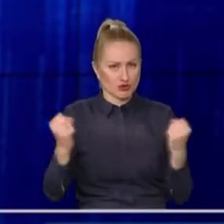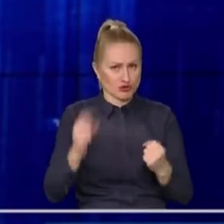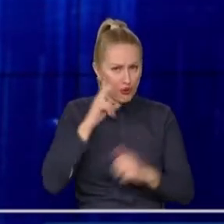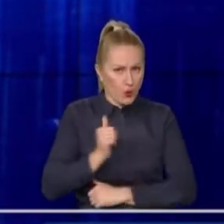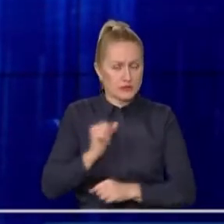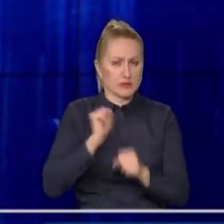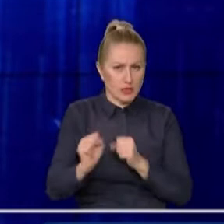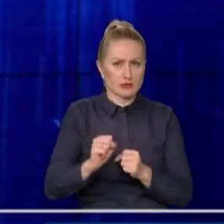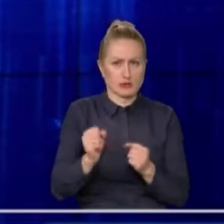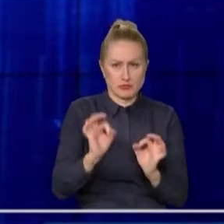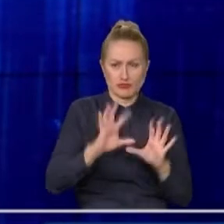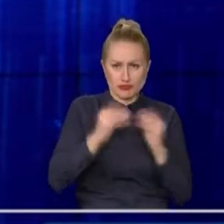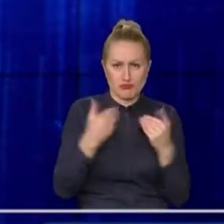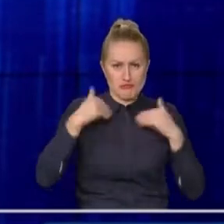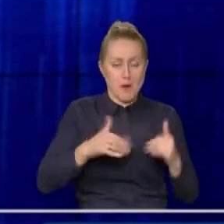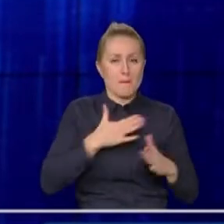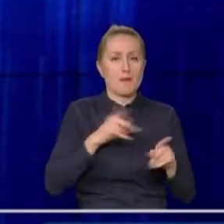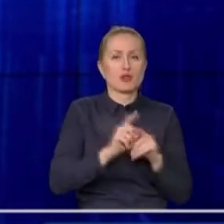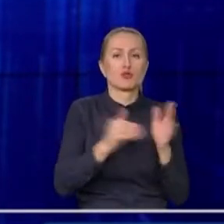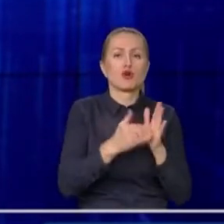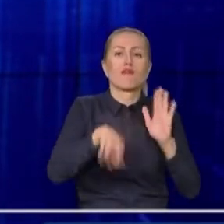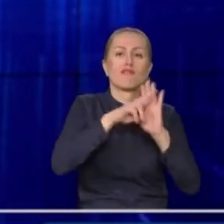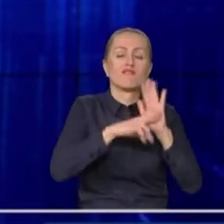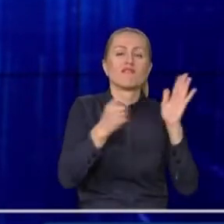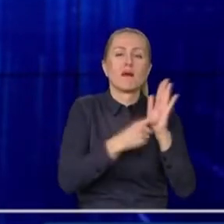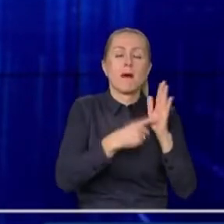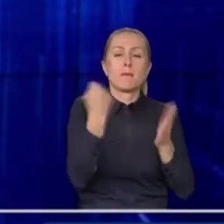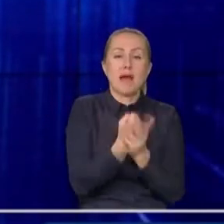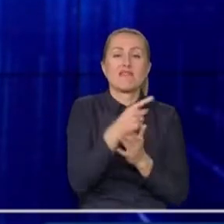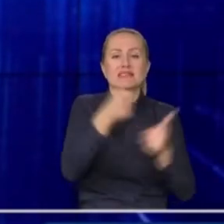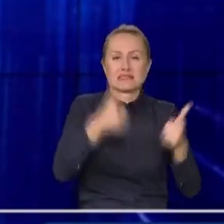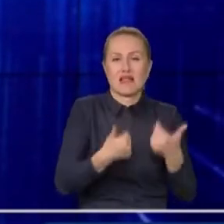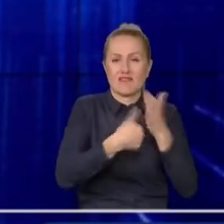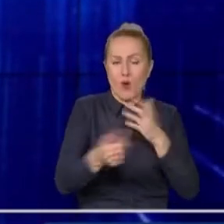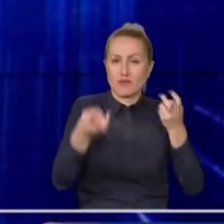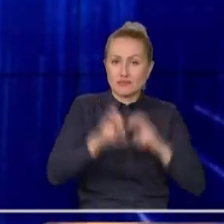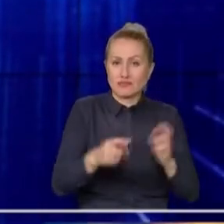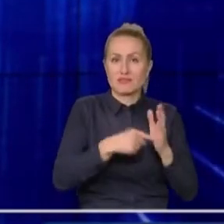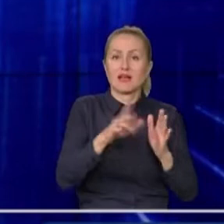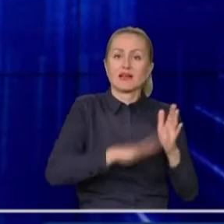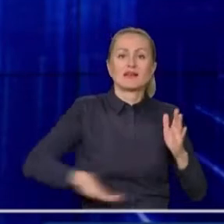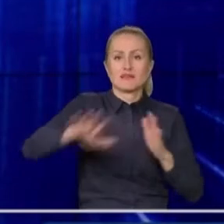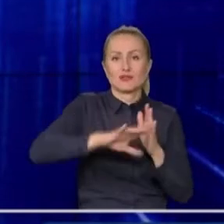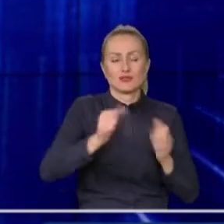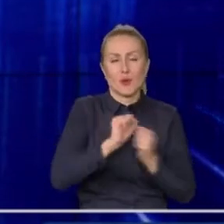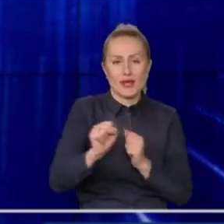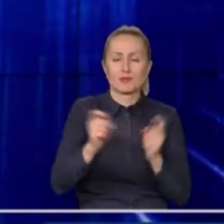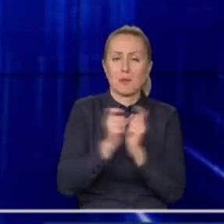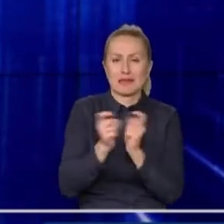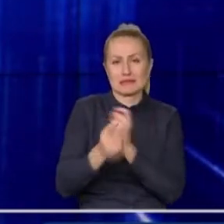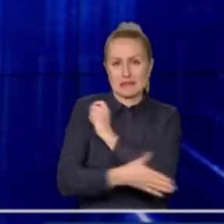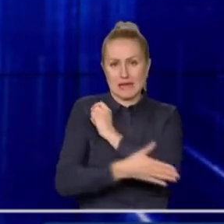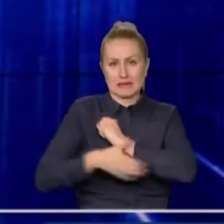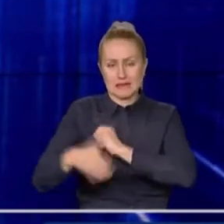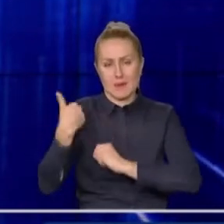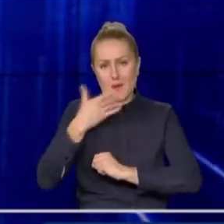środki. Również potrzebujemy pewnych środków prawnych, jakim jest stan wyjątkowy w bardzo ograniczonym terenie bezpośrednio